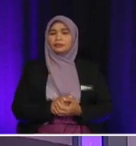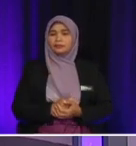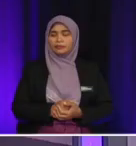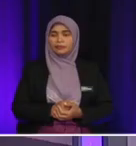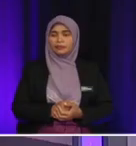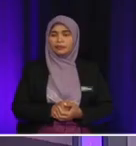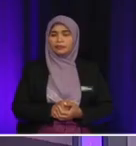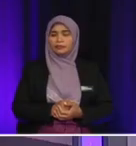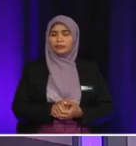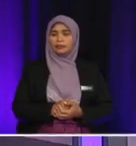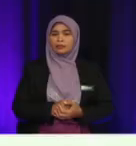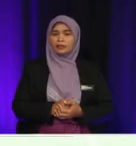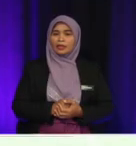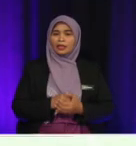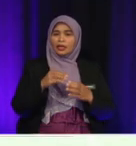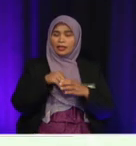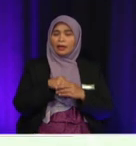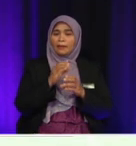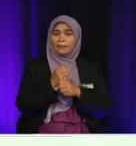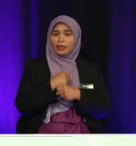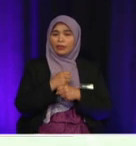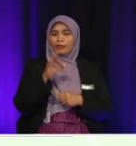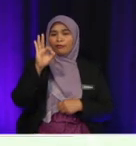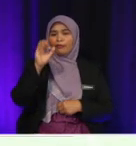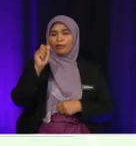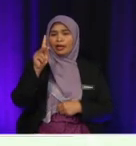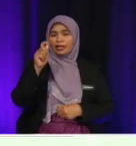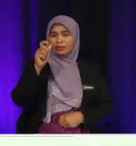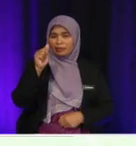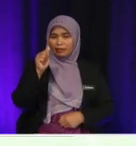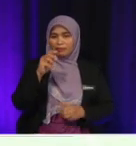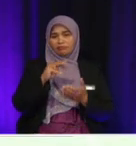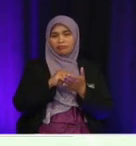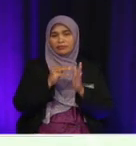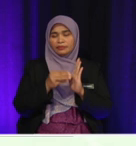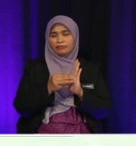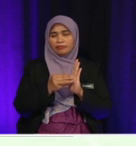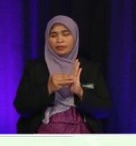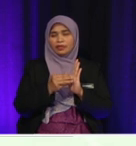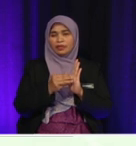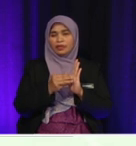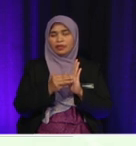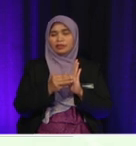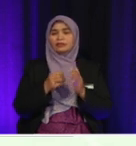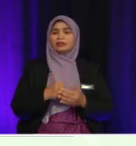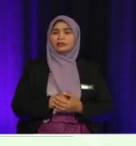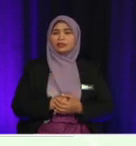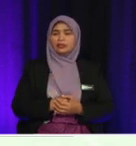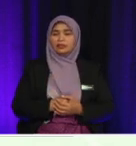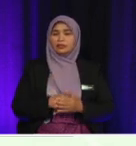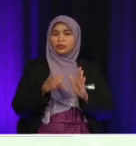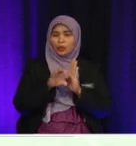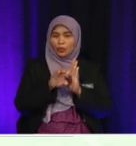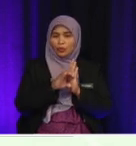Islam SPM ialah dalam bentuk fakta maksudnya dia dipanggil respon terhad ya